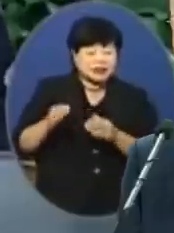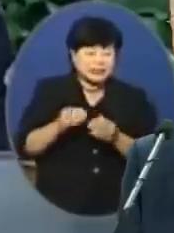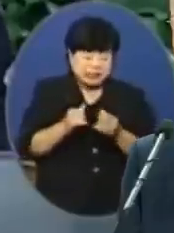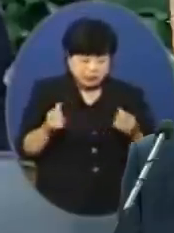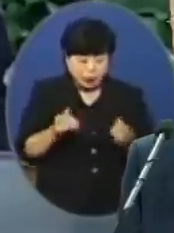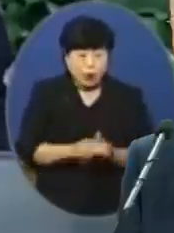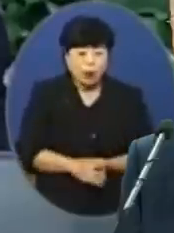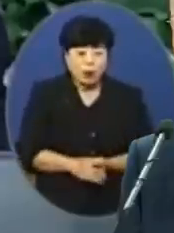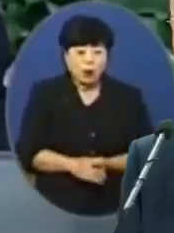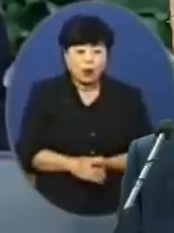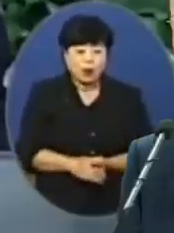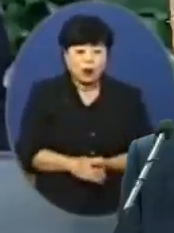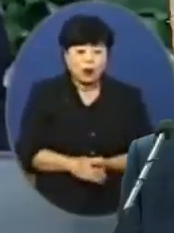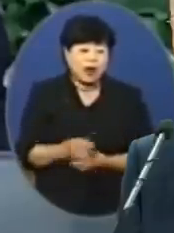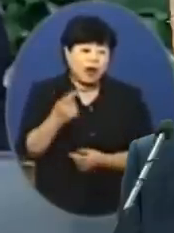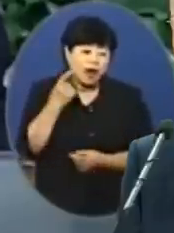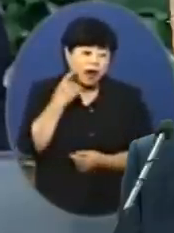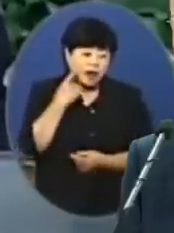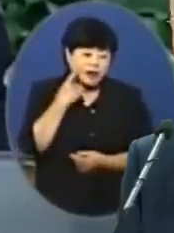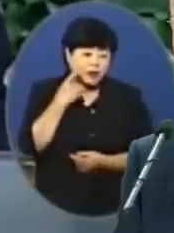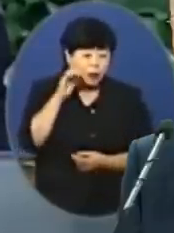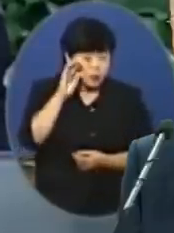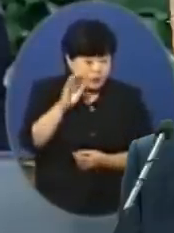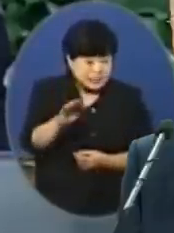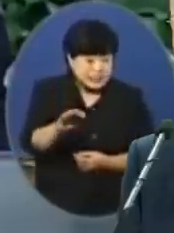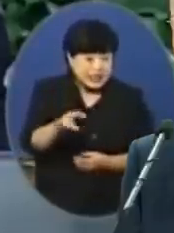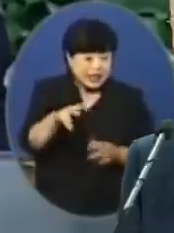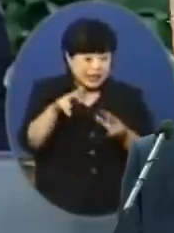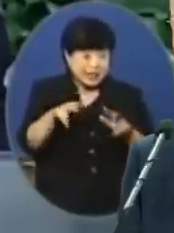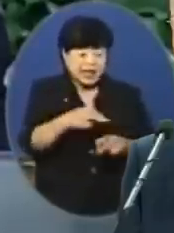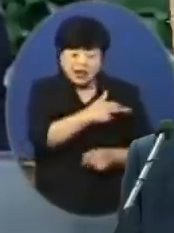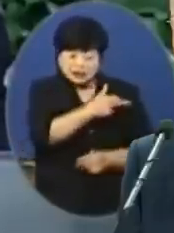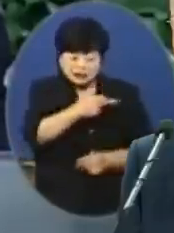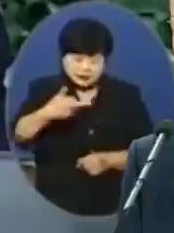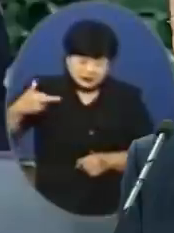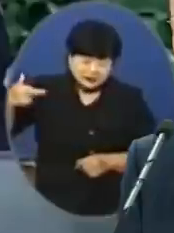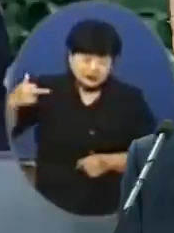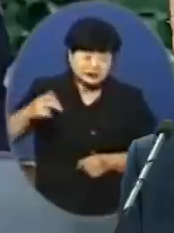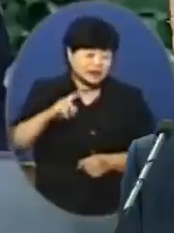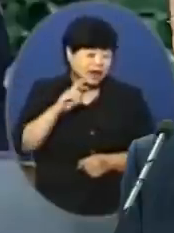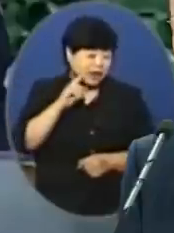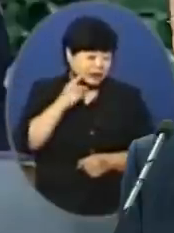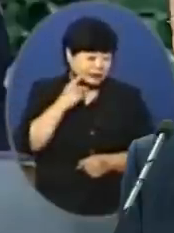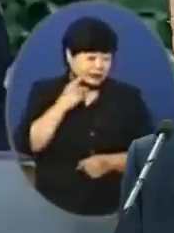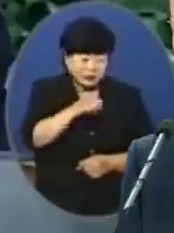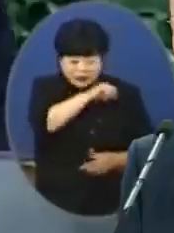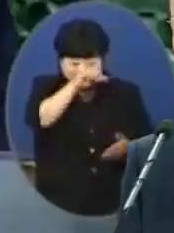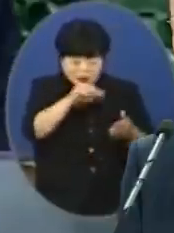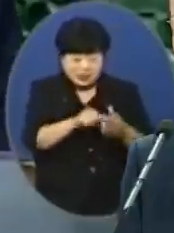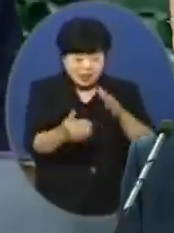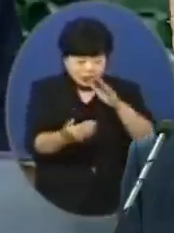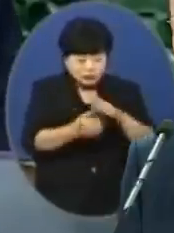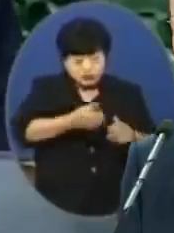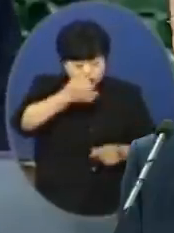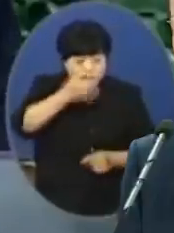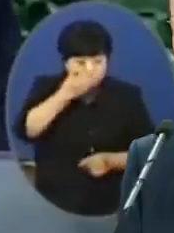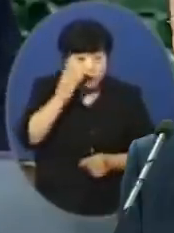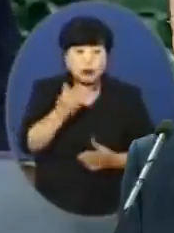사람도 가상적으로 미래는 지극히 큰 아름다운 세계가 이루어질 것을 꿈꿀 수